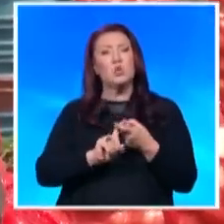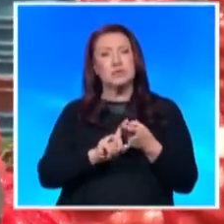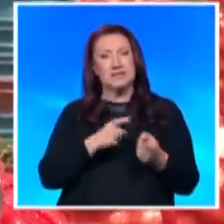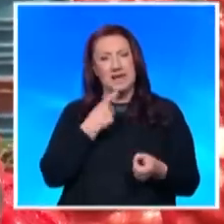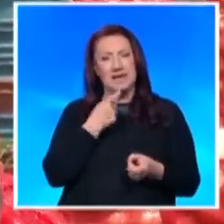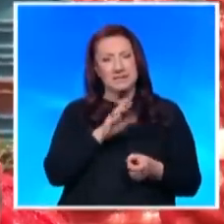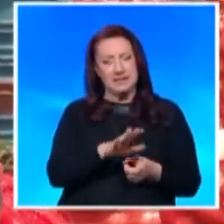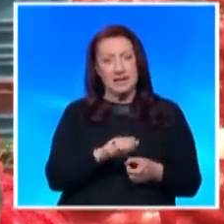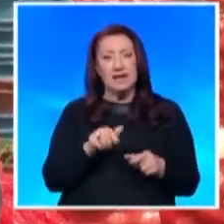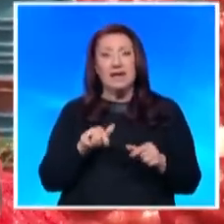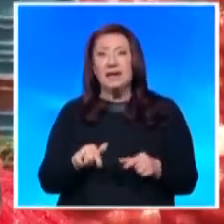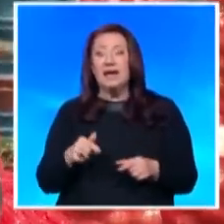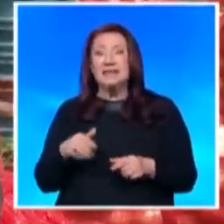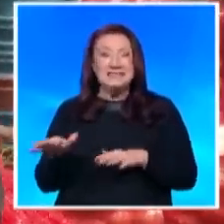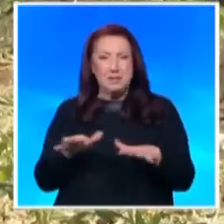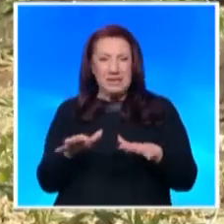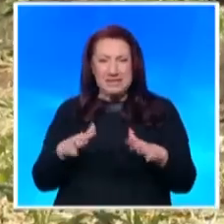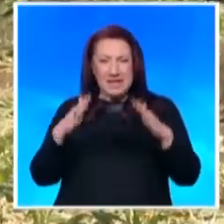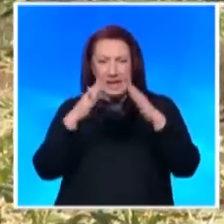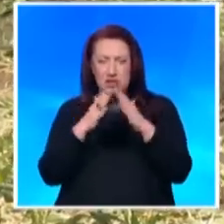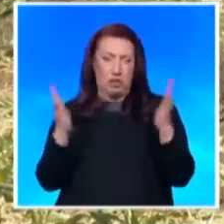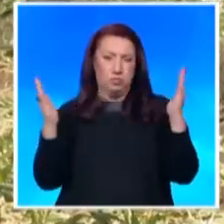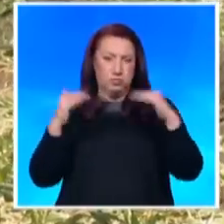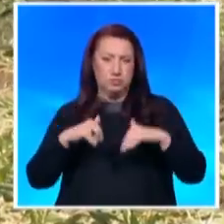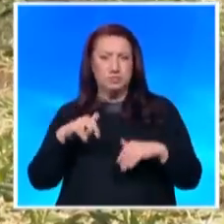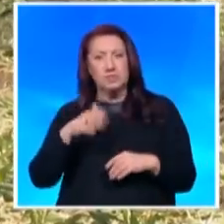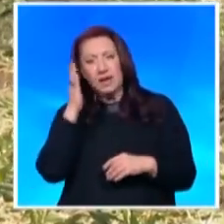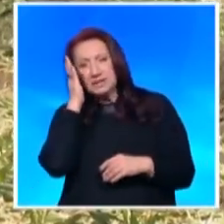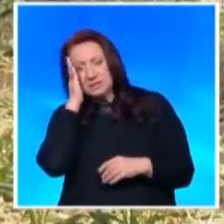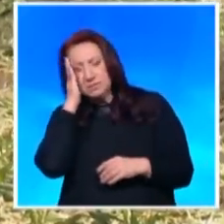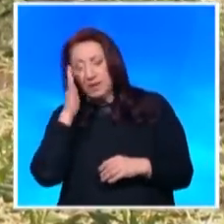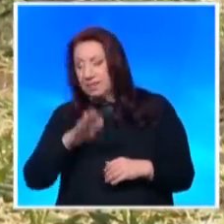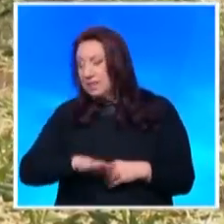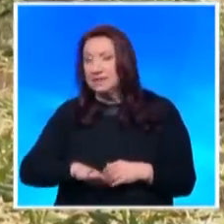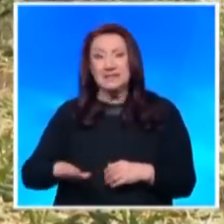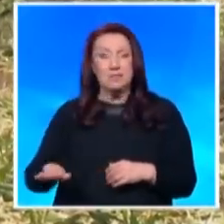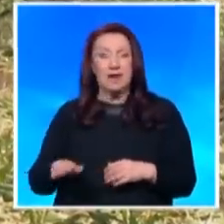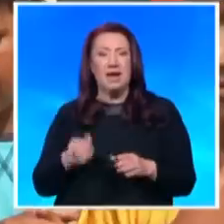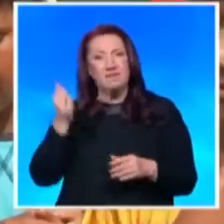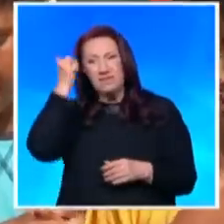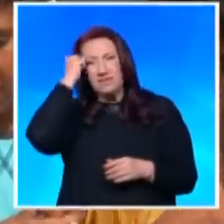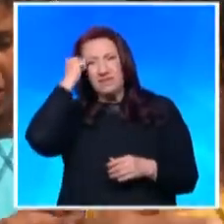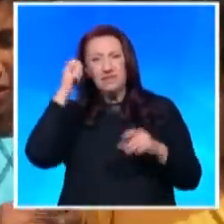семейството си спи на земята в контейнер. Помощта идва след третия ден от трагедията, обяснява мъжът.